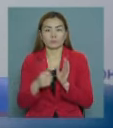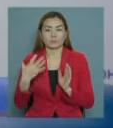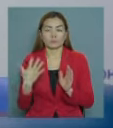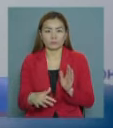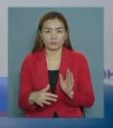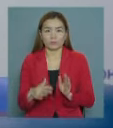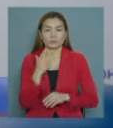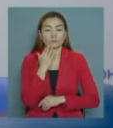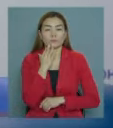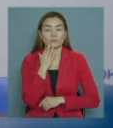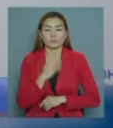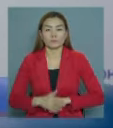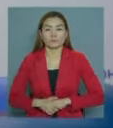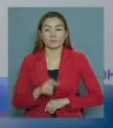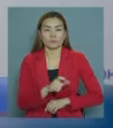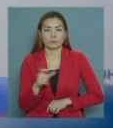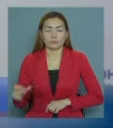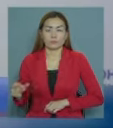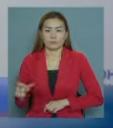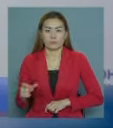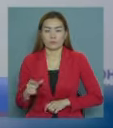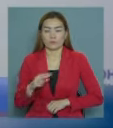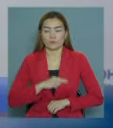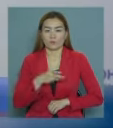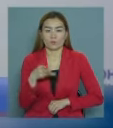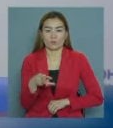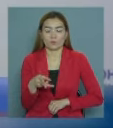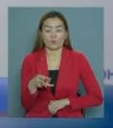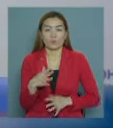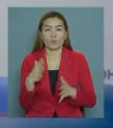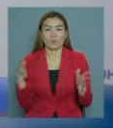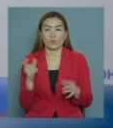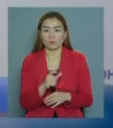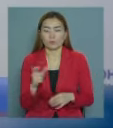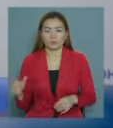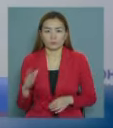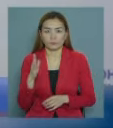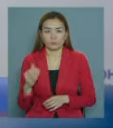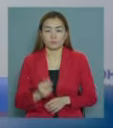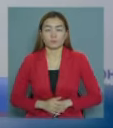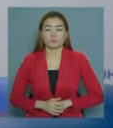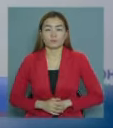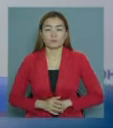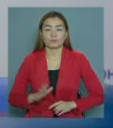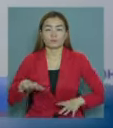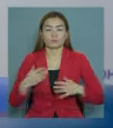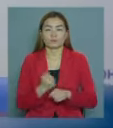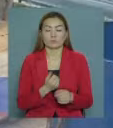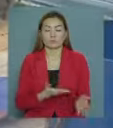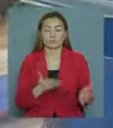650-ге жуық адам тұрақты, 3 000-нан жоғары адам маусымдыққа жұмысқа